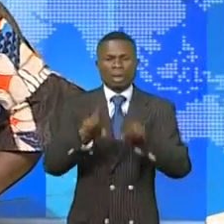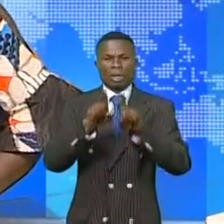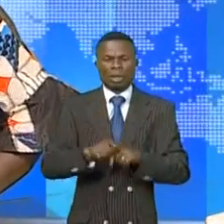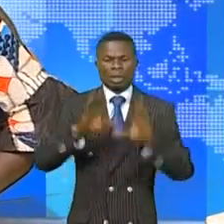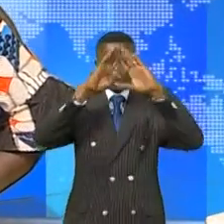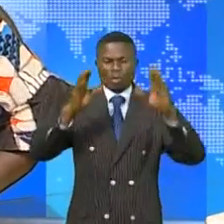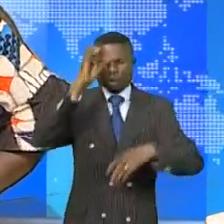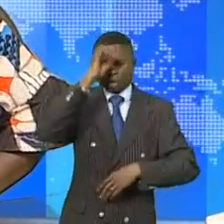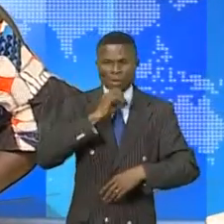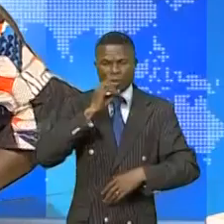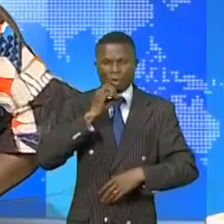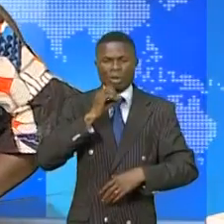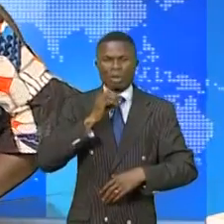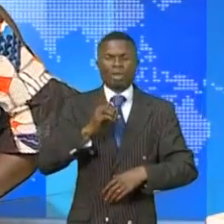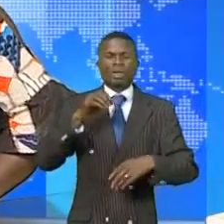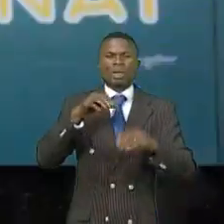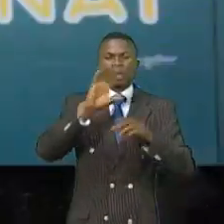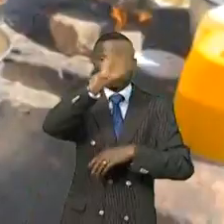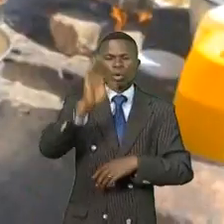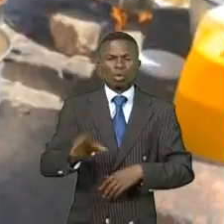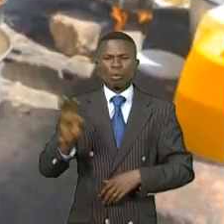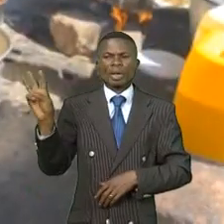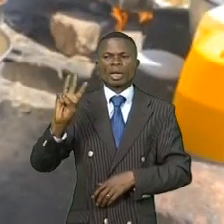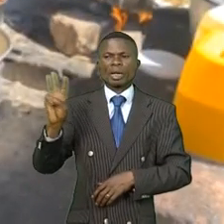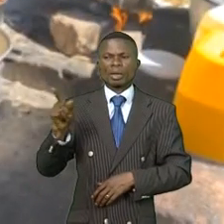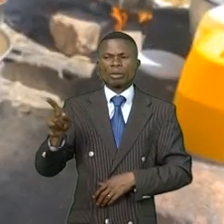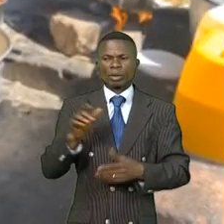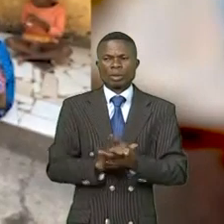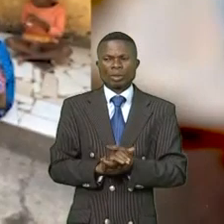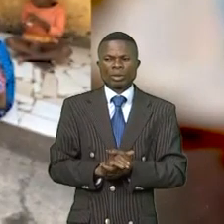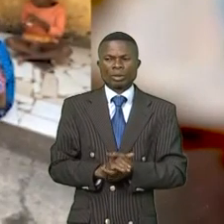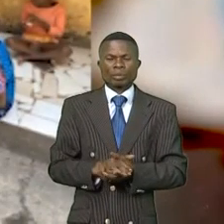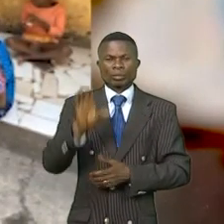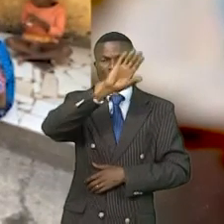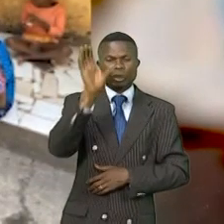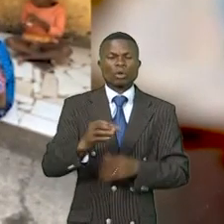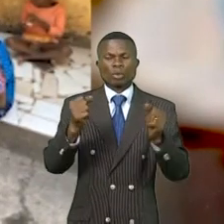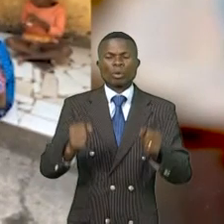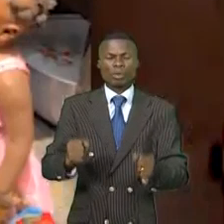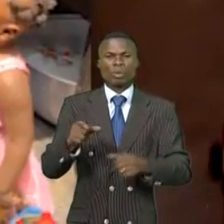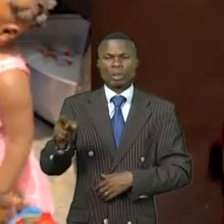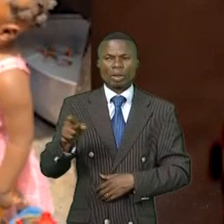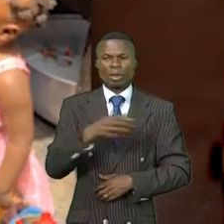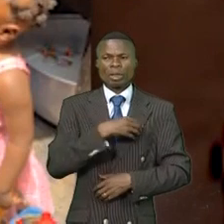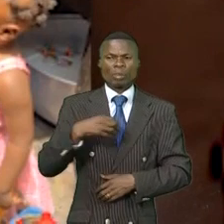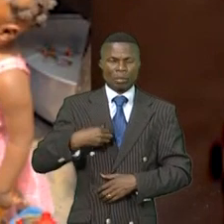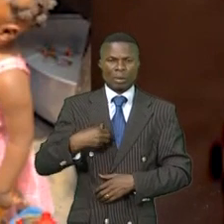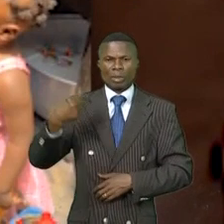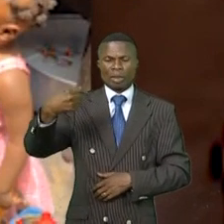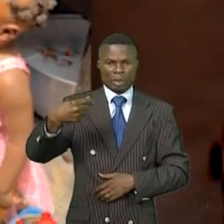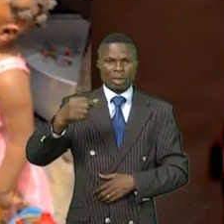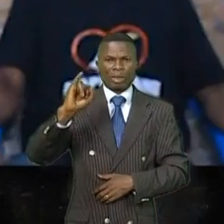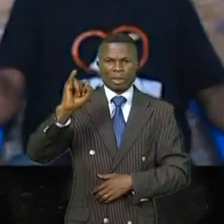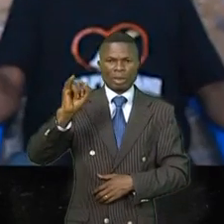l'orphelinat Lisanga à Christo Angaba. À l'orphelinat Buna, dans la commune de Barumbu, où Mme Gisèle Ngwala,